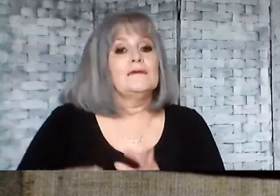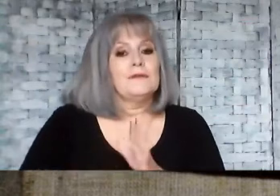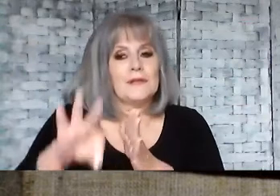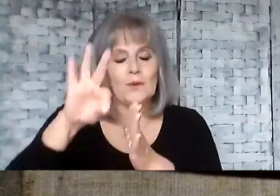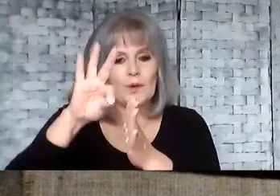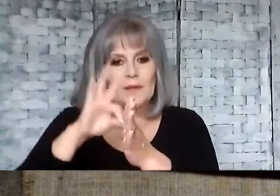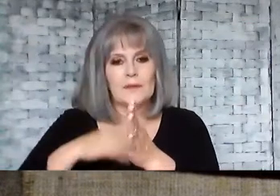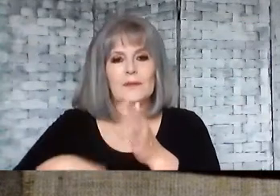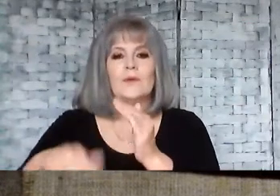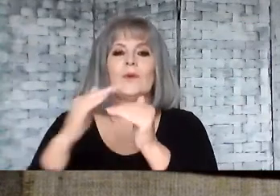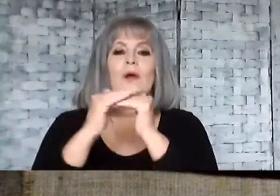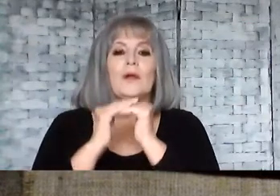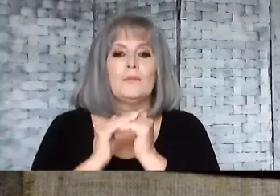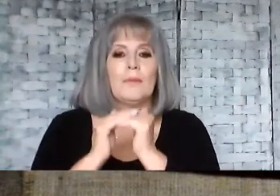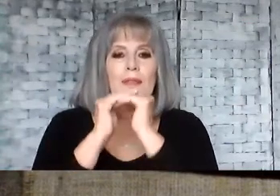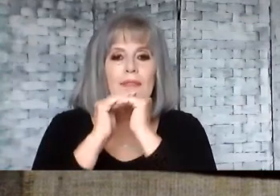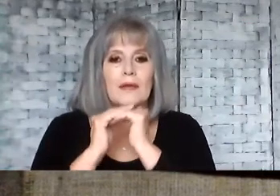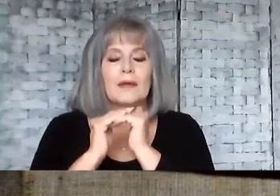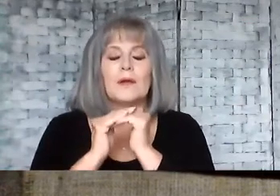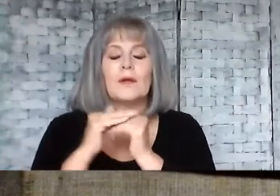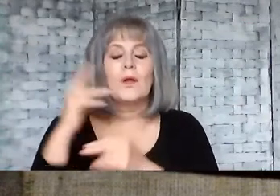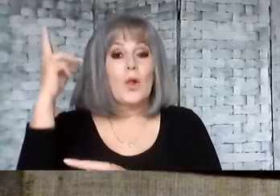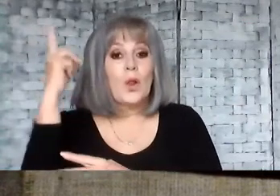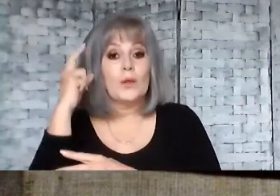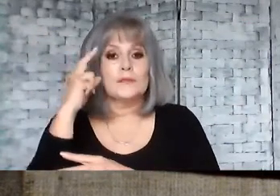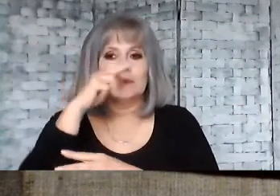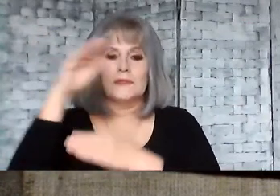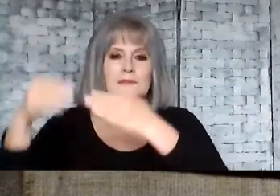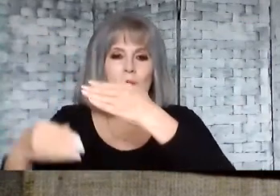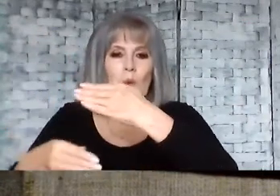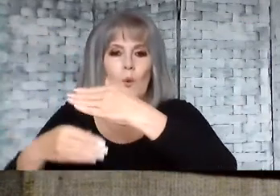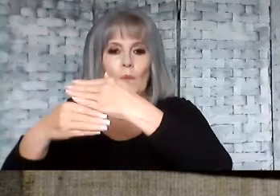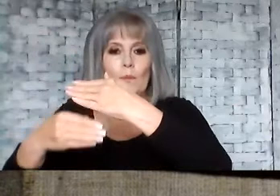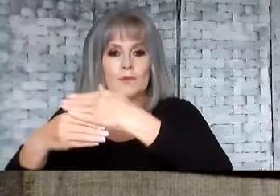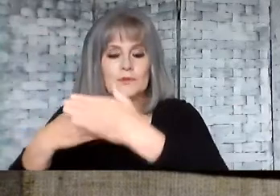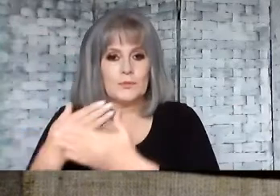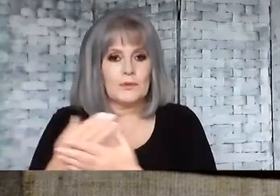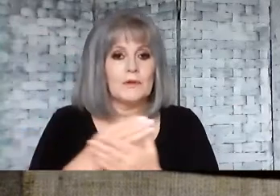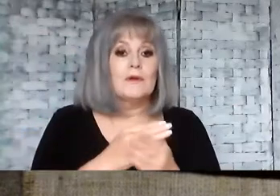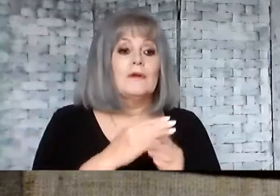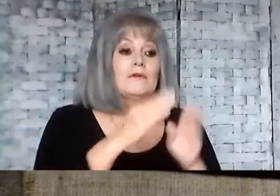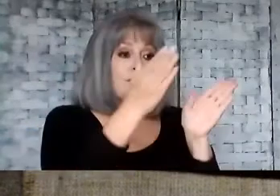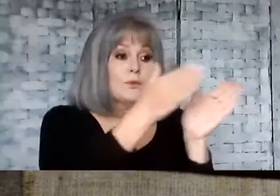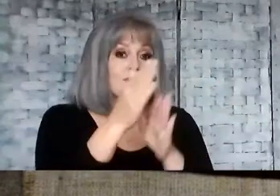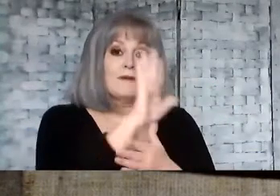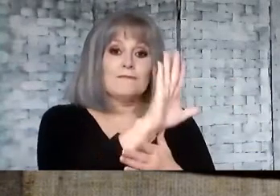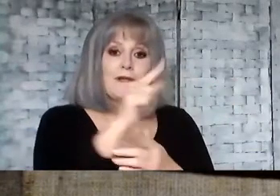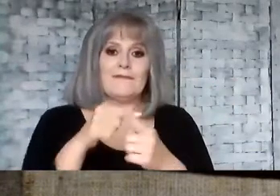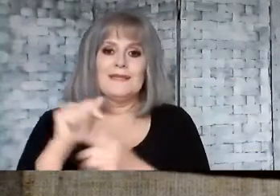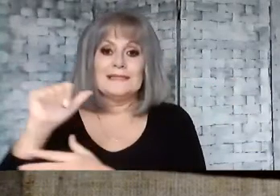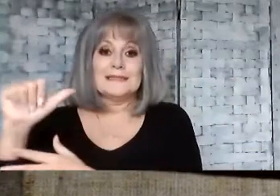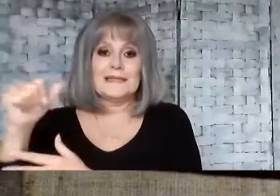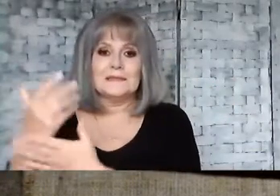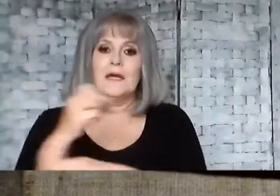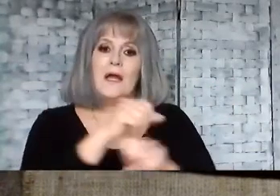So ek wil jou uitnooi om in aanbidding dan te luister na vandag se gedeelte. Dit is 'n opsomming van Handelinge 5 en hoofstuk 6 tot by vers